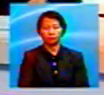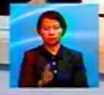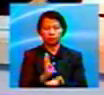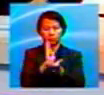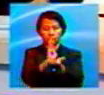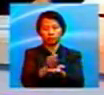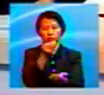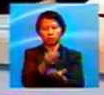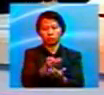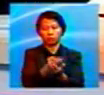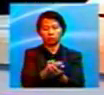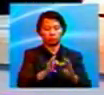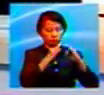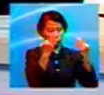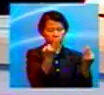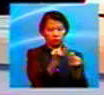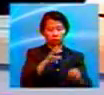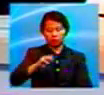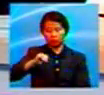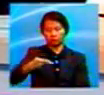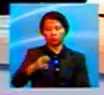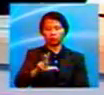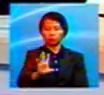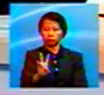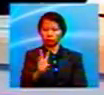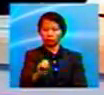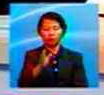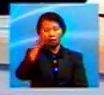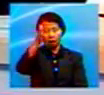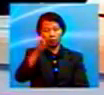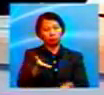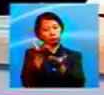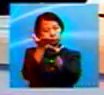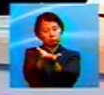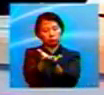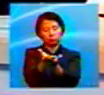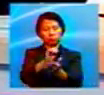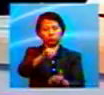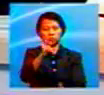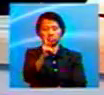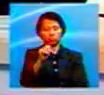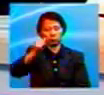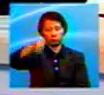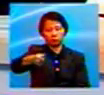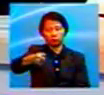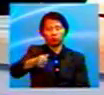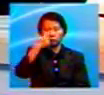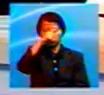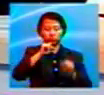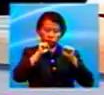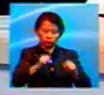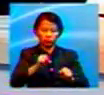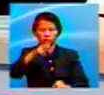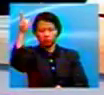Bantuan kewangan kepada waris penumpang pesawat MH370 akan dikemukakan kepada jawatankuasa khas esok. Langkah itu bagi